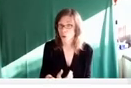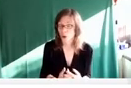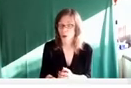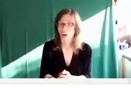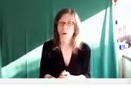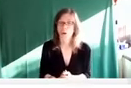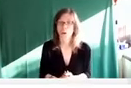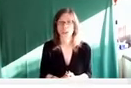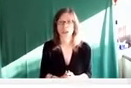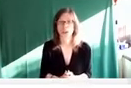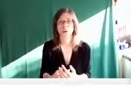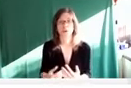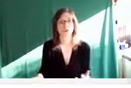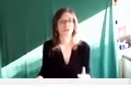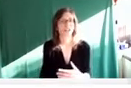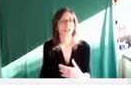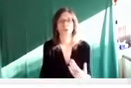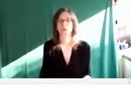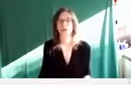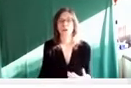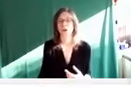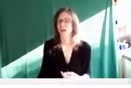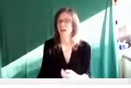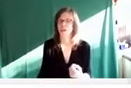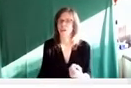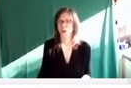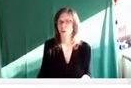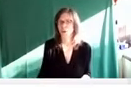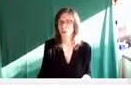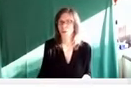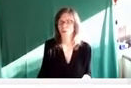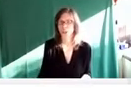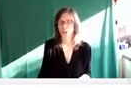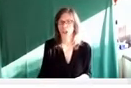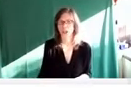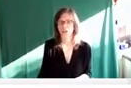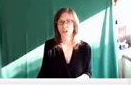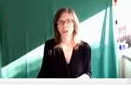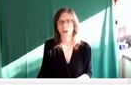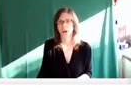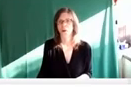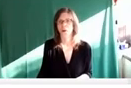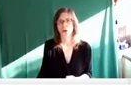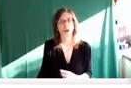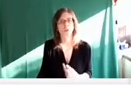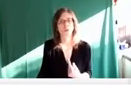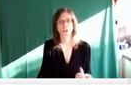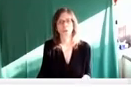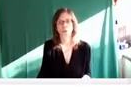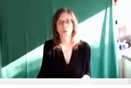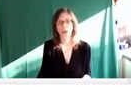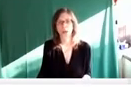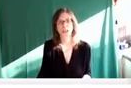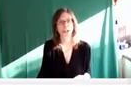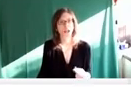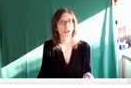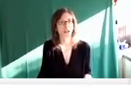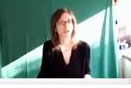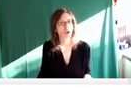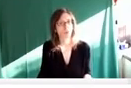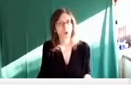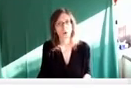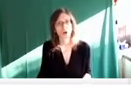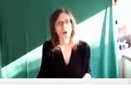sera obligatoire. Donc, c'est des questions à savoir quel genre de données vous allez collecter, comment vous allez les documenter, dans